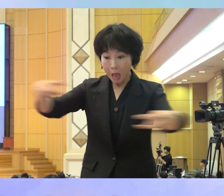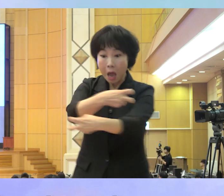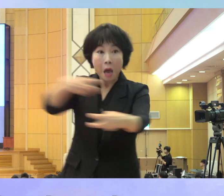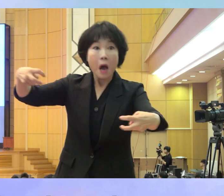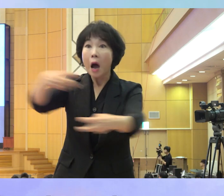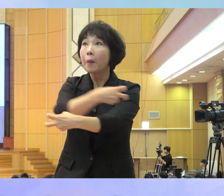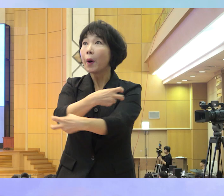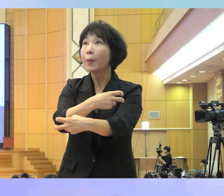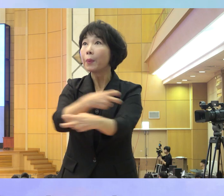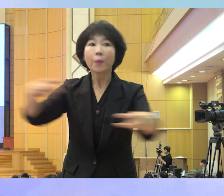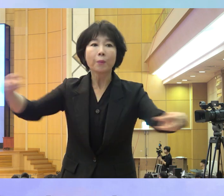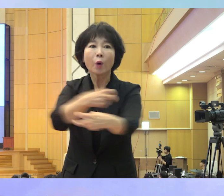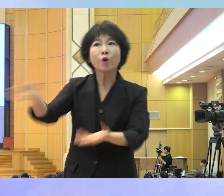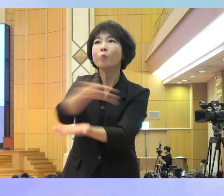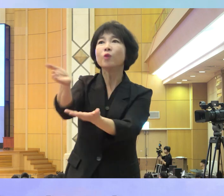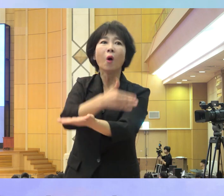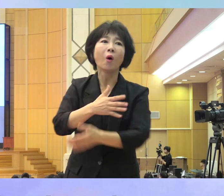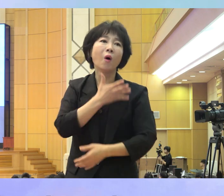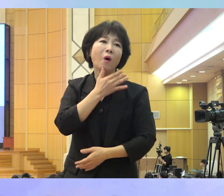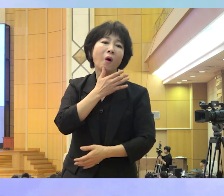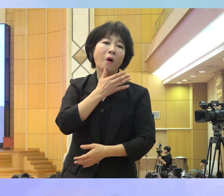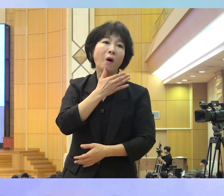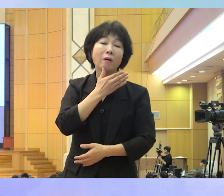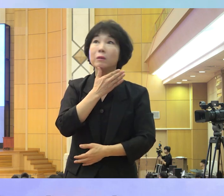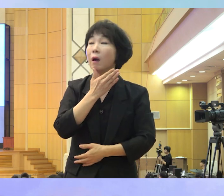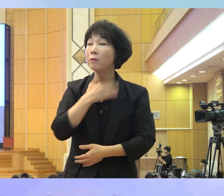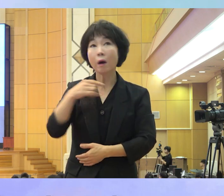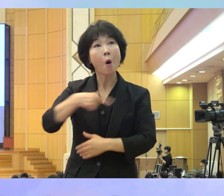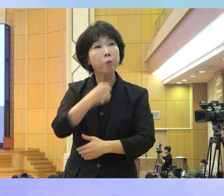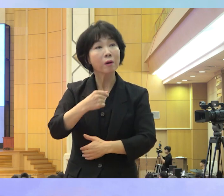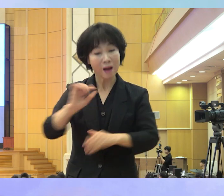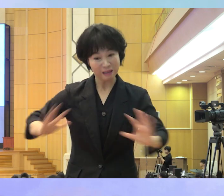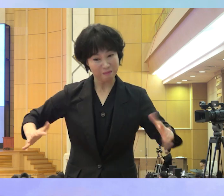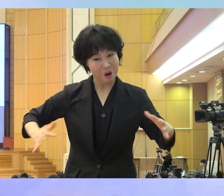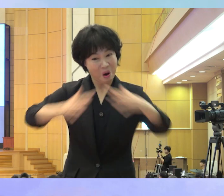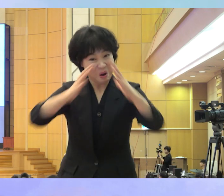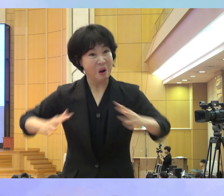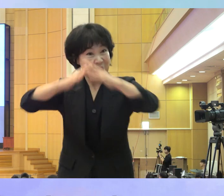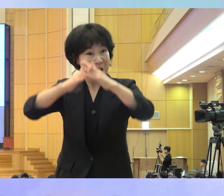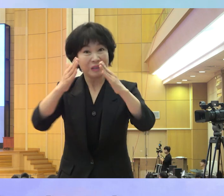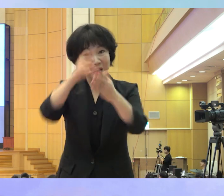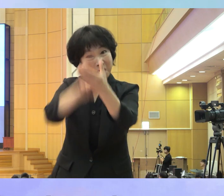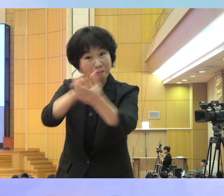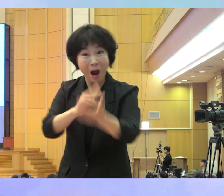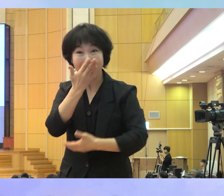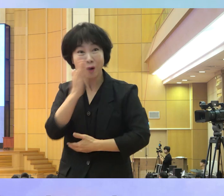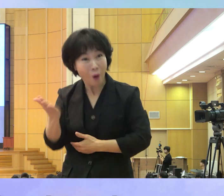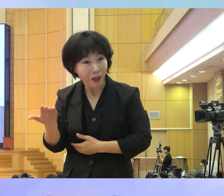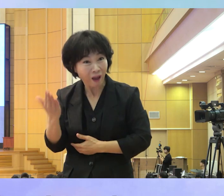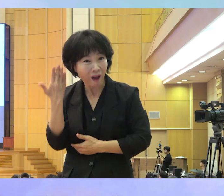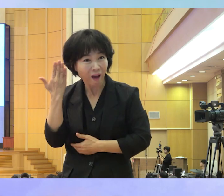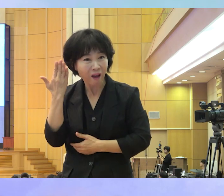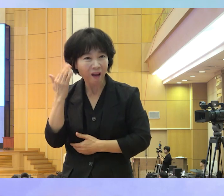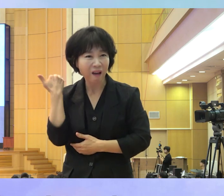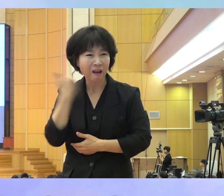노선도 없고, 그런데 거기에 집을 지어서 분양이 되겠어요? 그런데 이분이